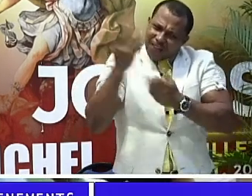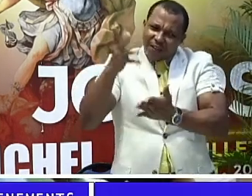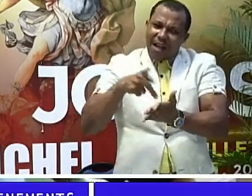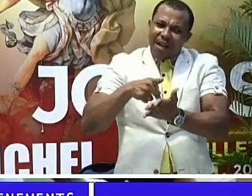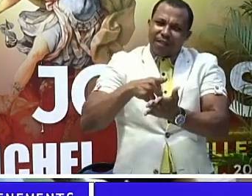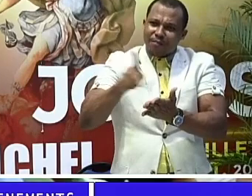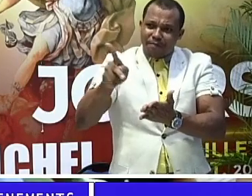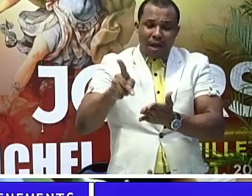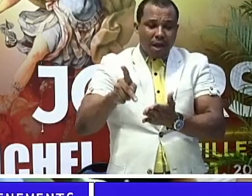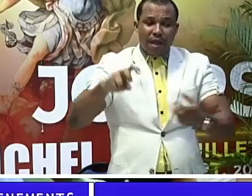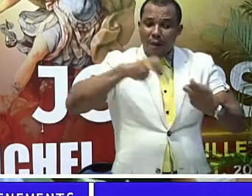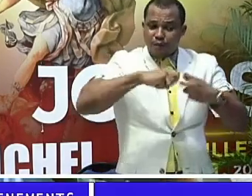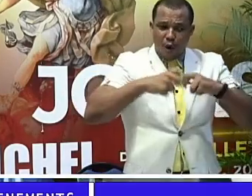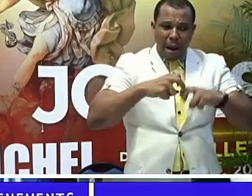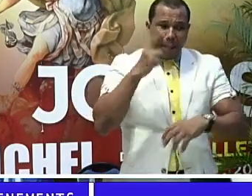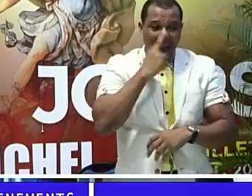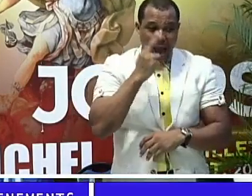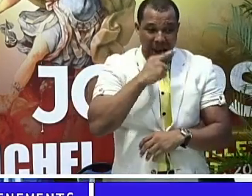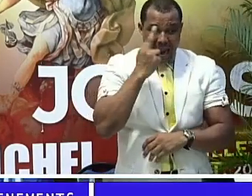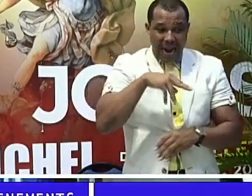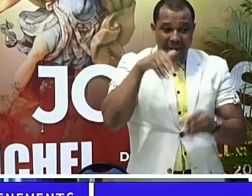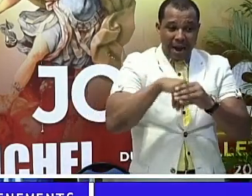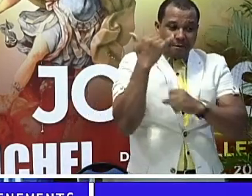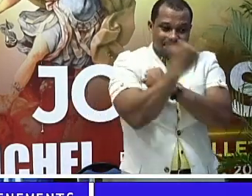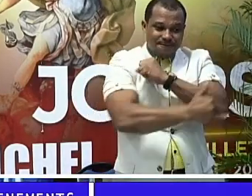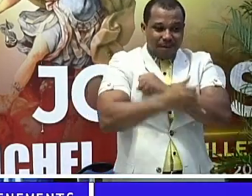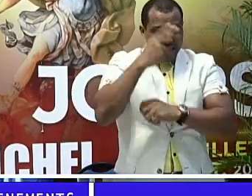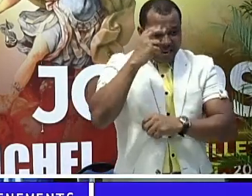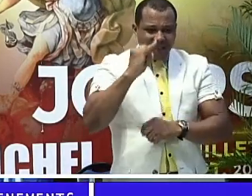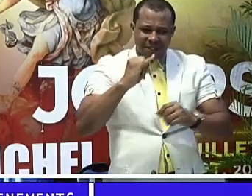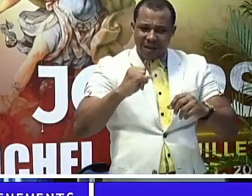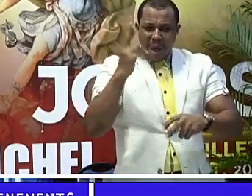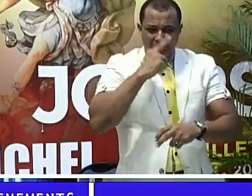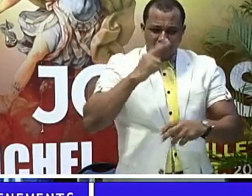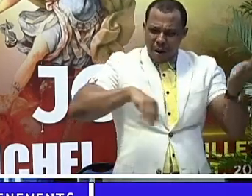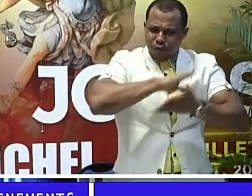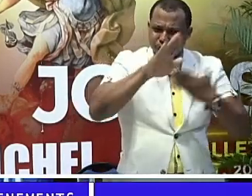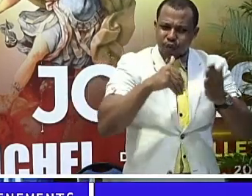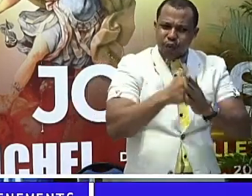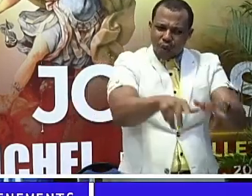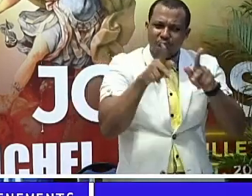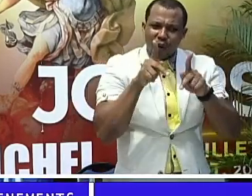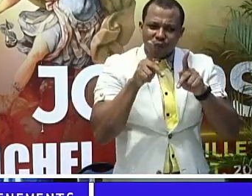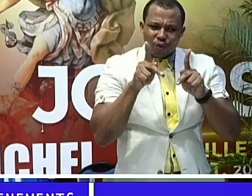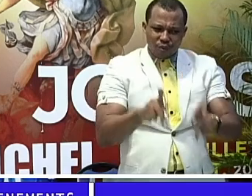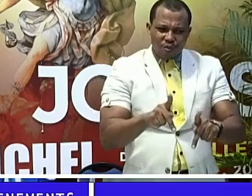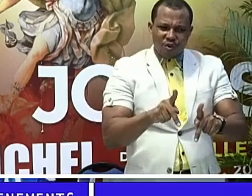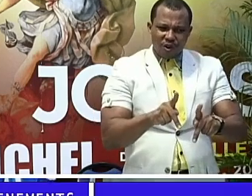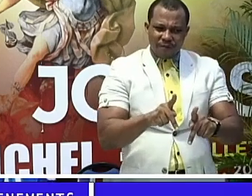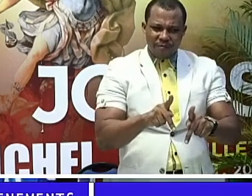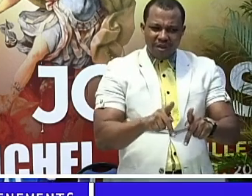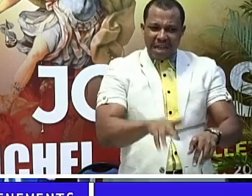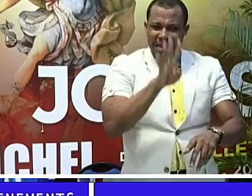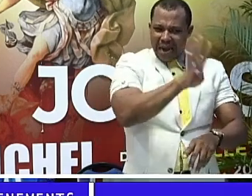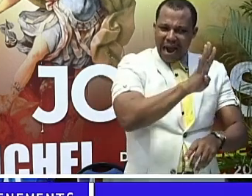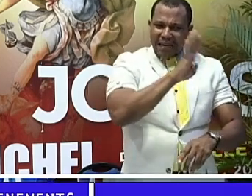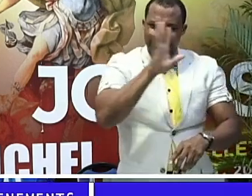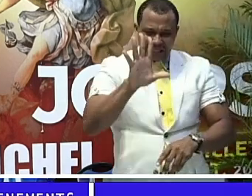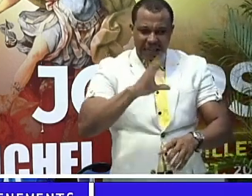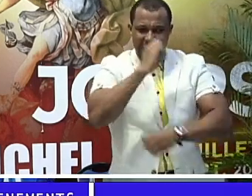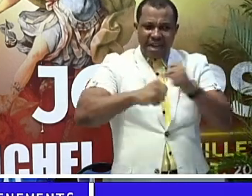Ou a problème gang qui gagne là? Problème tout nèg, 17 jusqu'à 25 ans, qui besoin grand nèg au